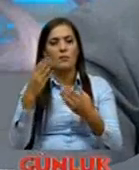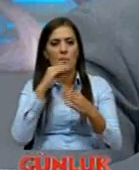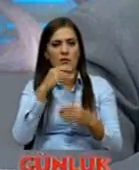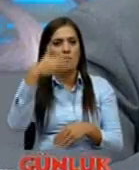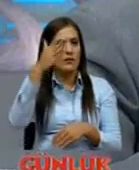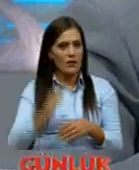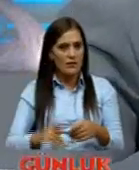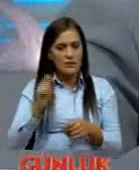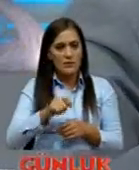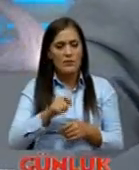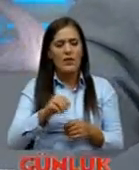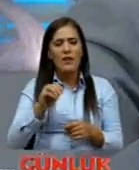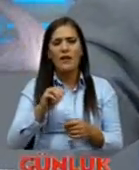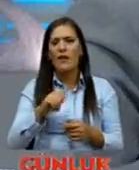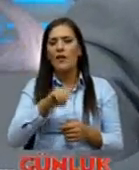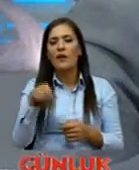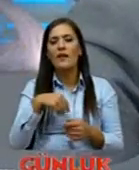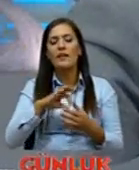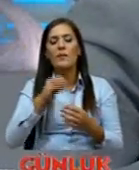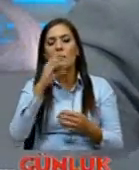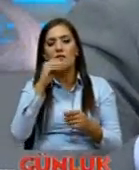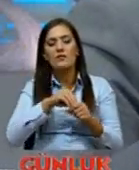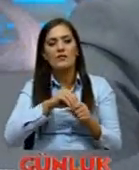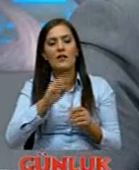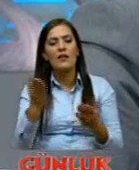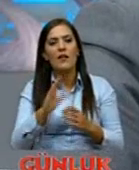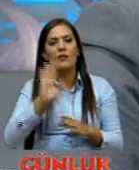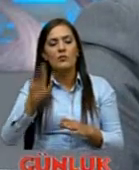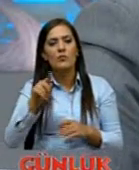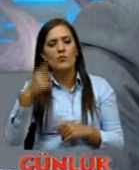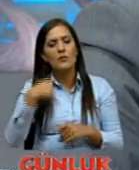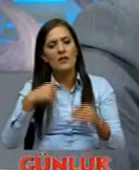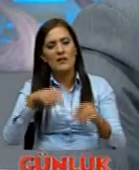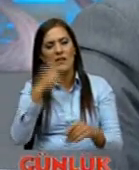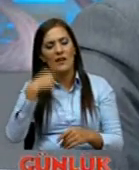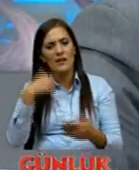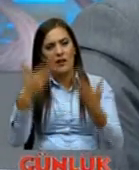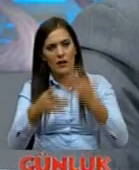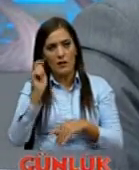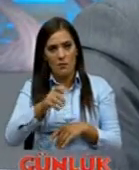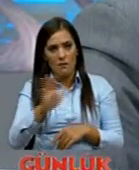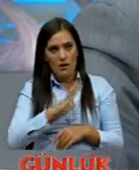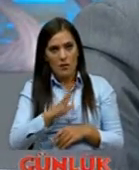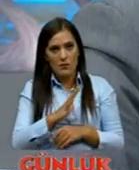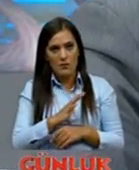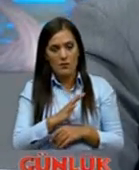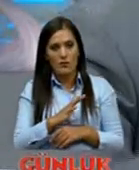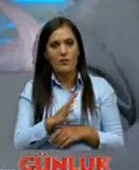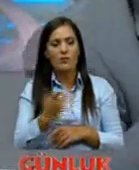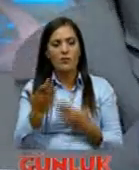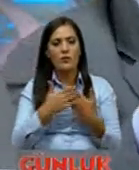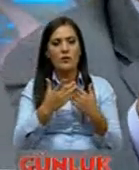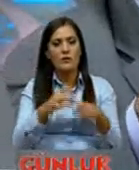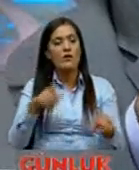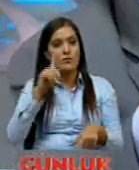kesiliyor. Ne kadar pastacıya düşmüş acaba, bir bunun istatistiğini yapan var mı? Doğru evet. Düğün tabii